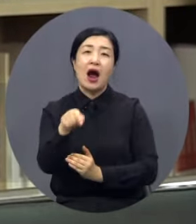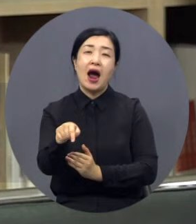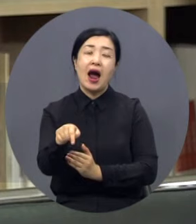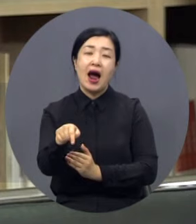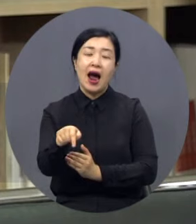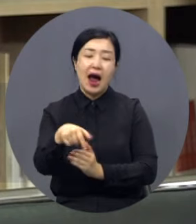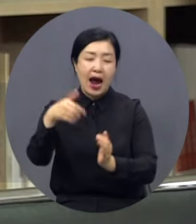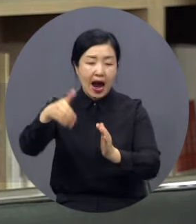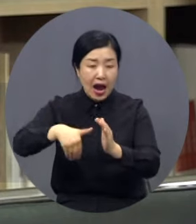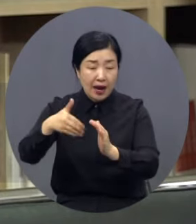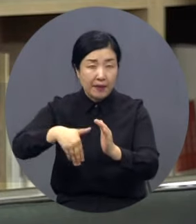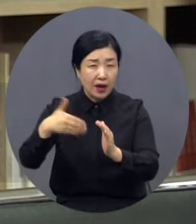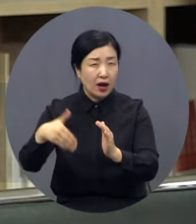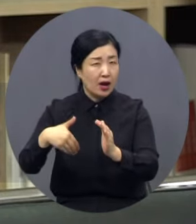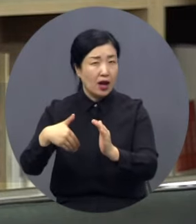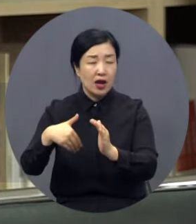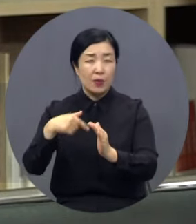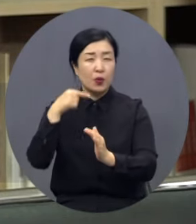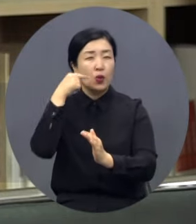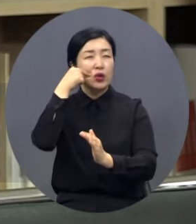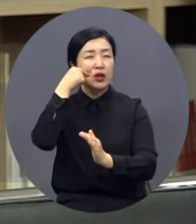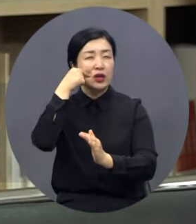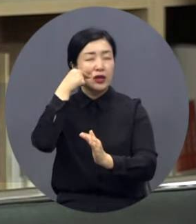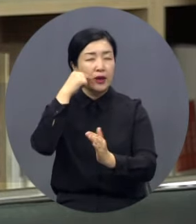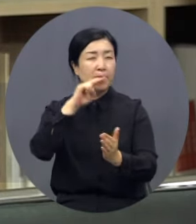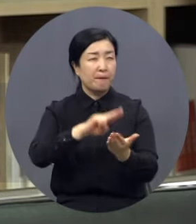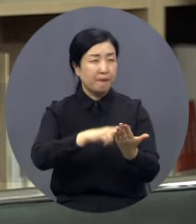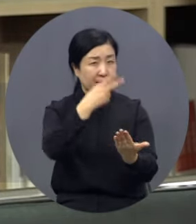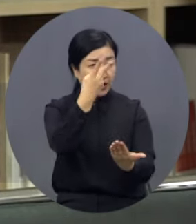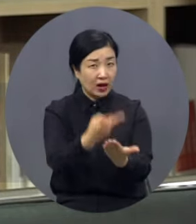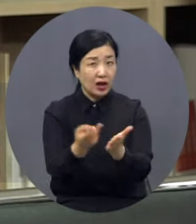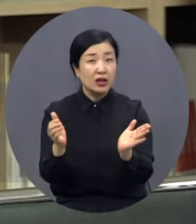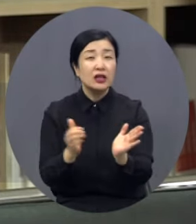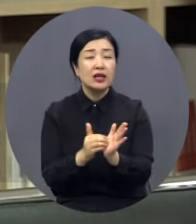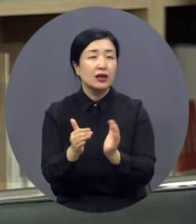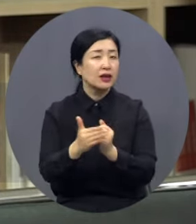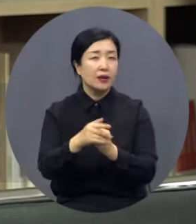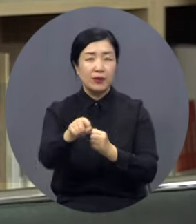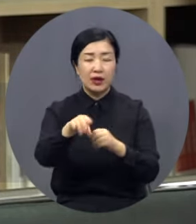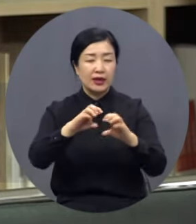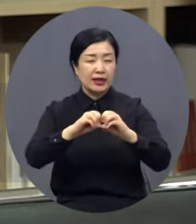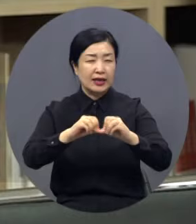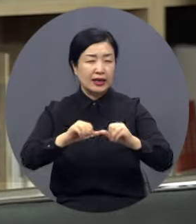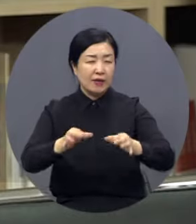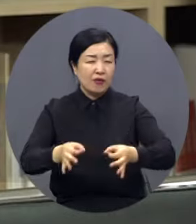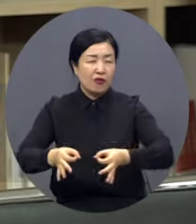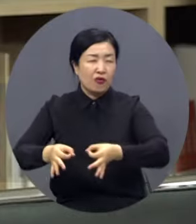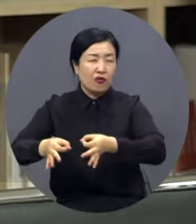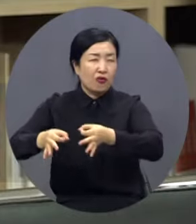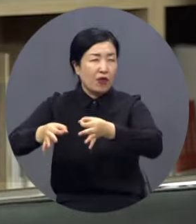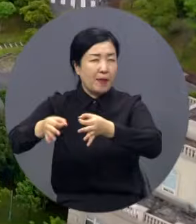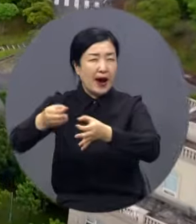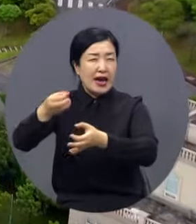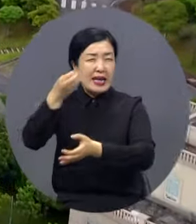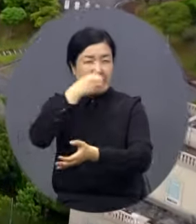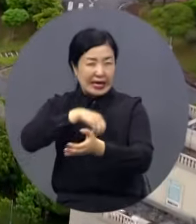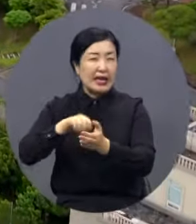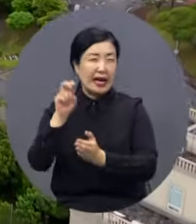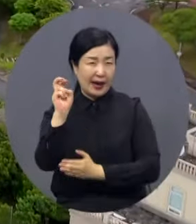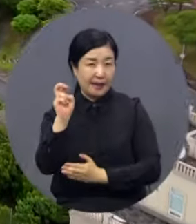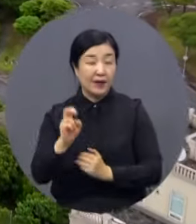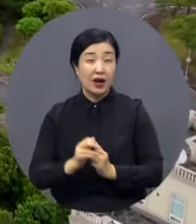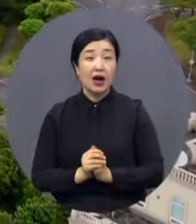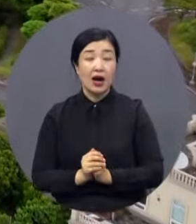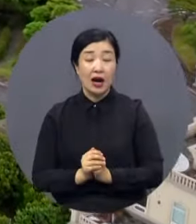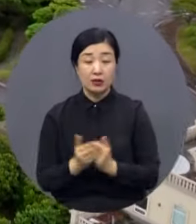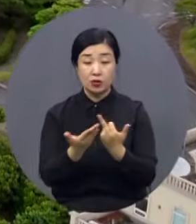되지 않을 곳을 개발이 될 수 있는 곳으로 바꿔 줬기 때문에 이게 땅값의 상승이 엄청나게 많은 것이죠